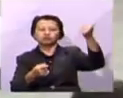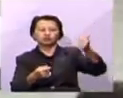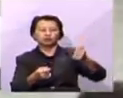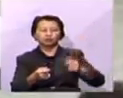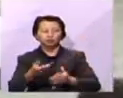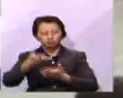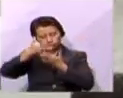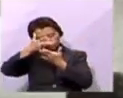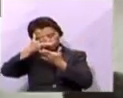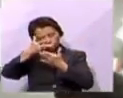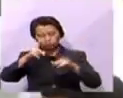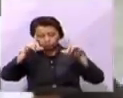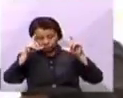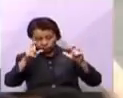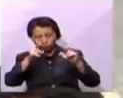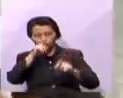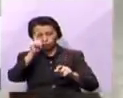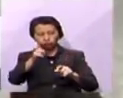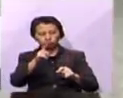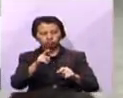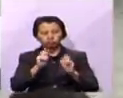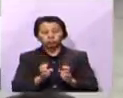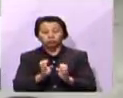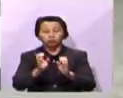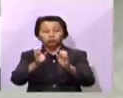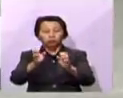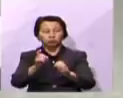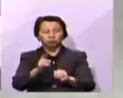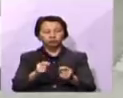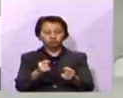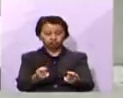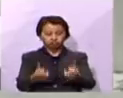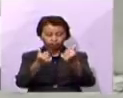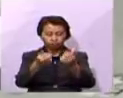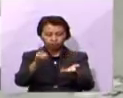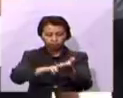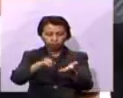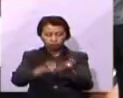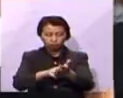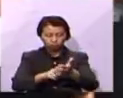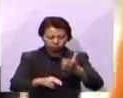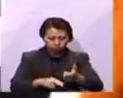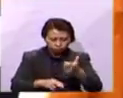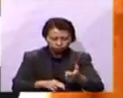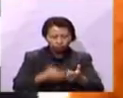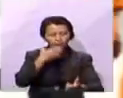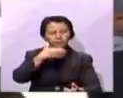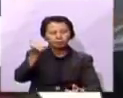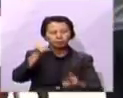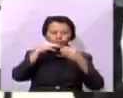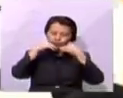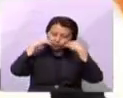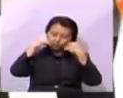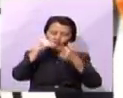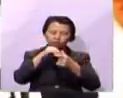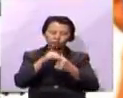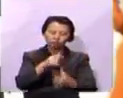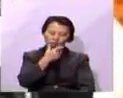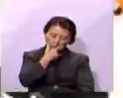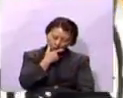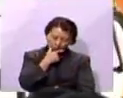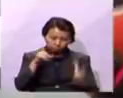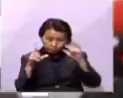Juru kamera dan juru gambar pastinya perlu bergegas dan perlu pantas merekodkan reaksi para pelumba baik yang ceria ataupun